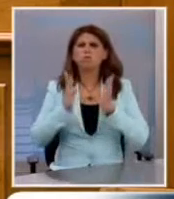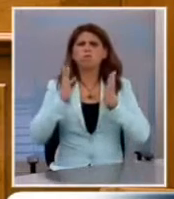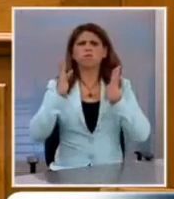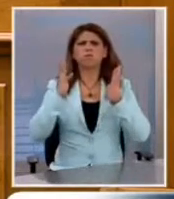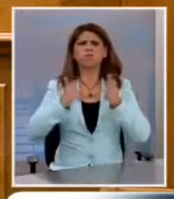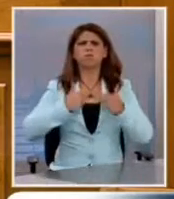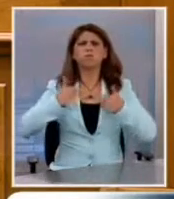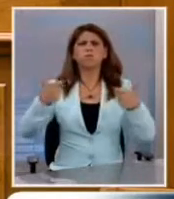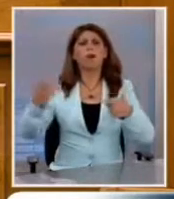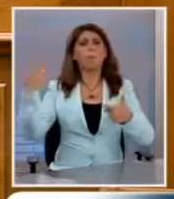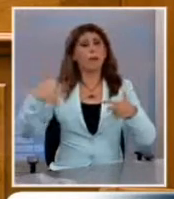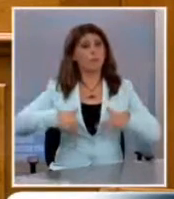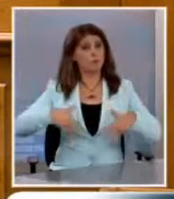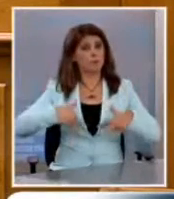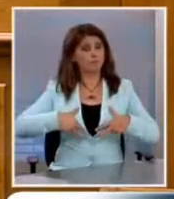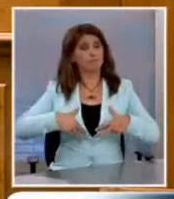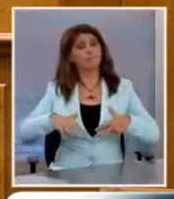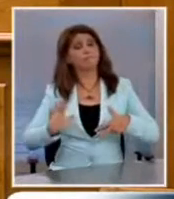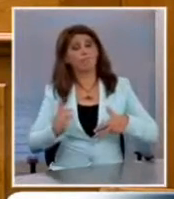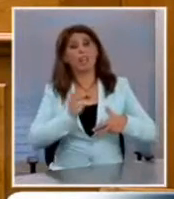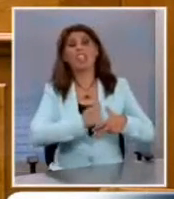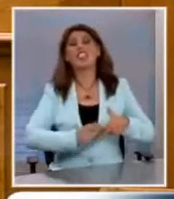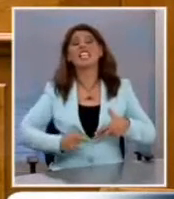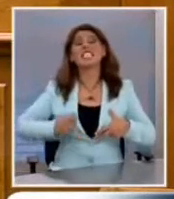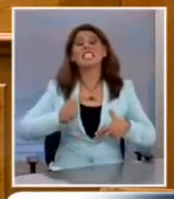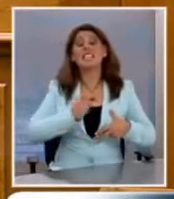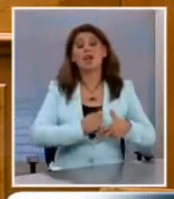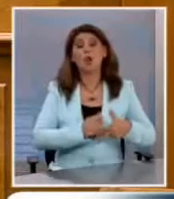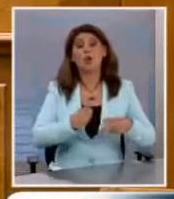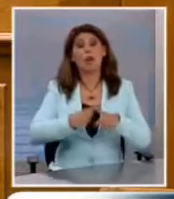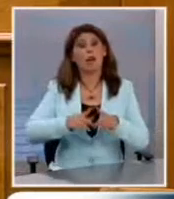υπουργοί. Δυστυχώς, ο ελληνικός λαός